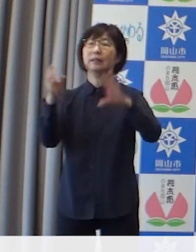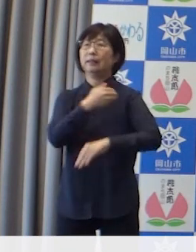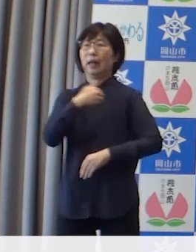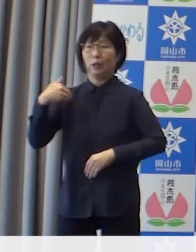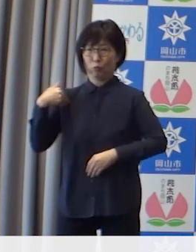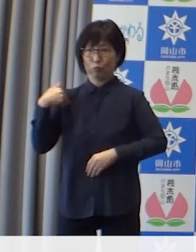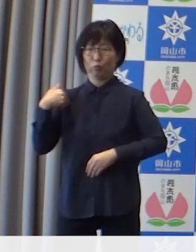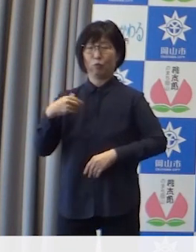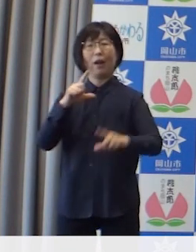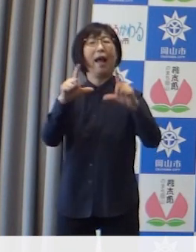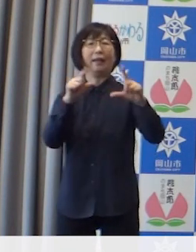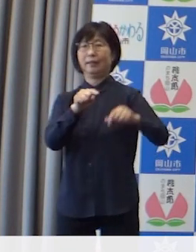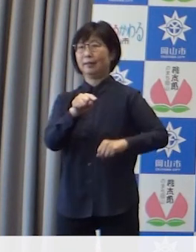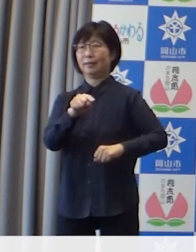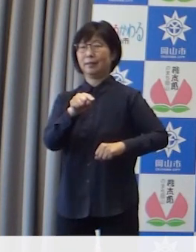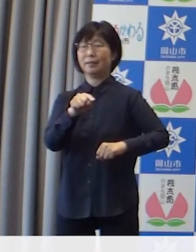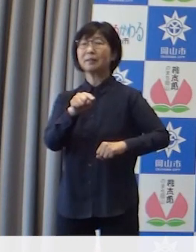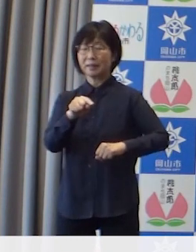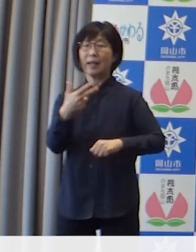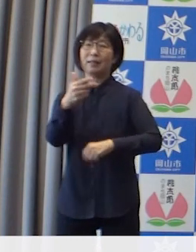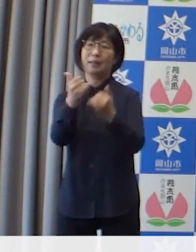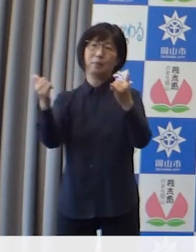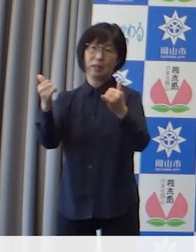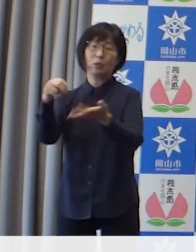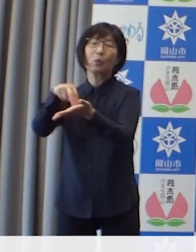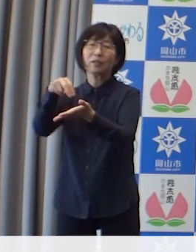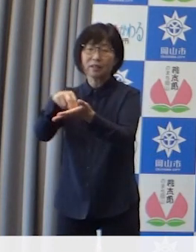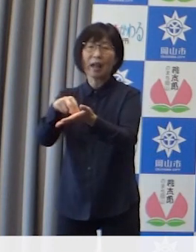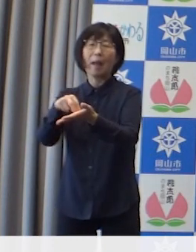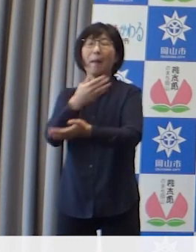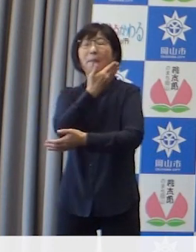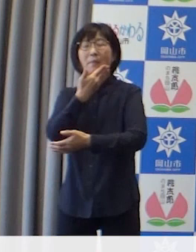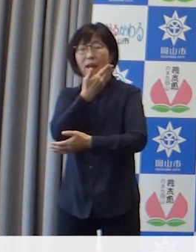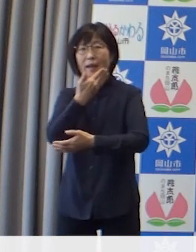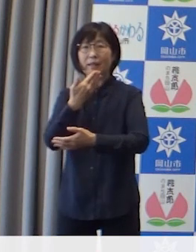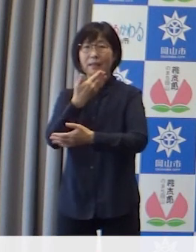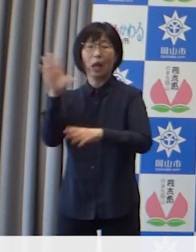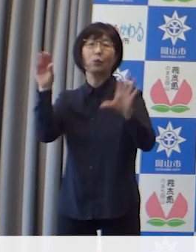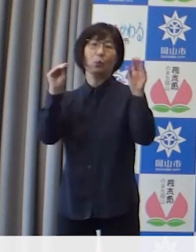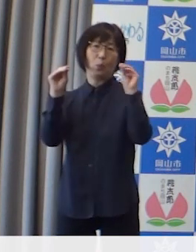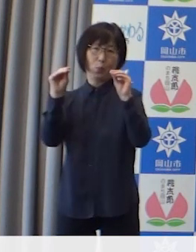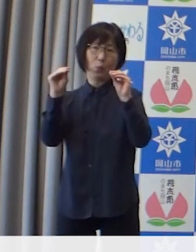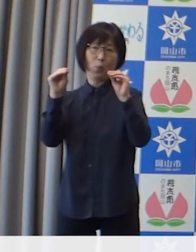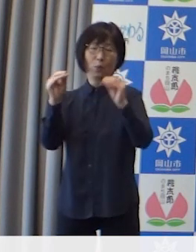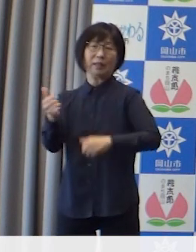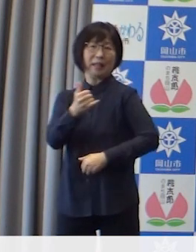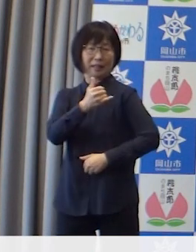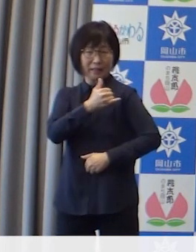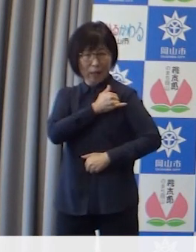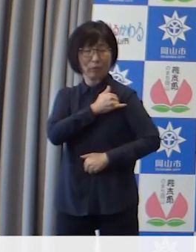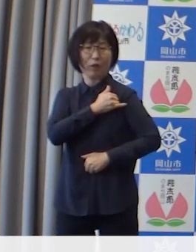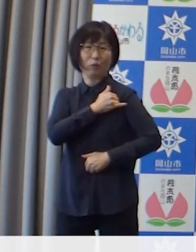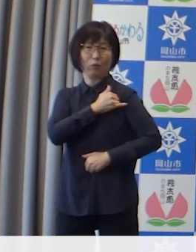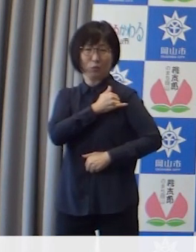民にとって便利で役立つサービスを展開していきたいと思っております。